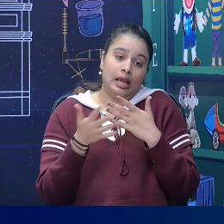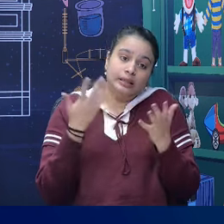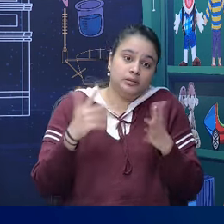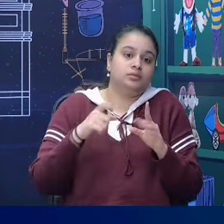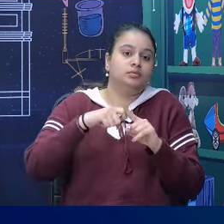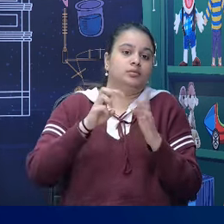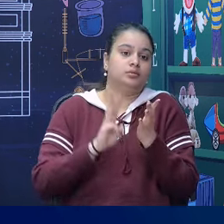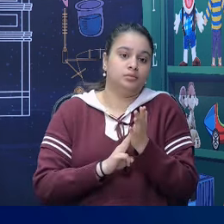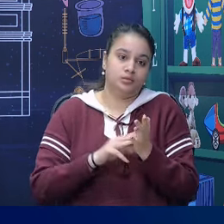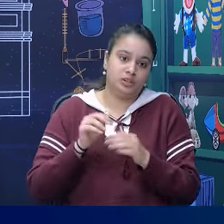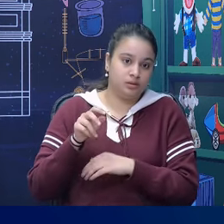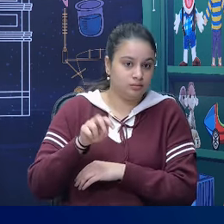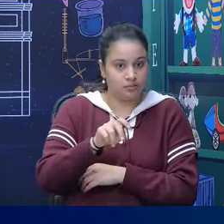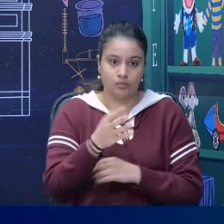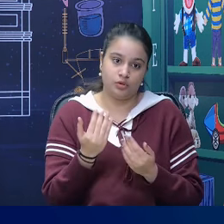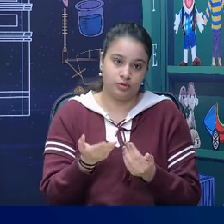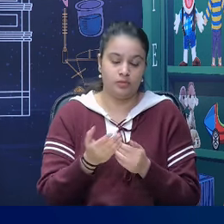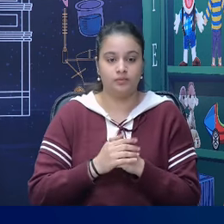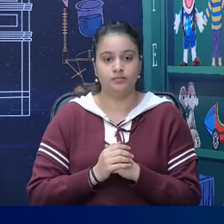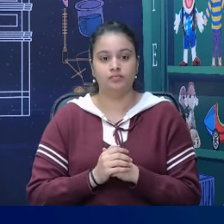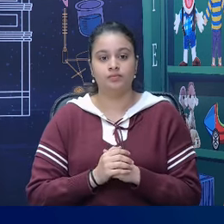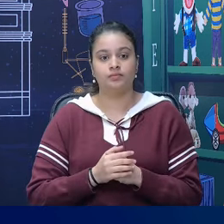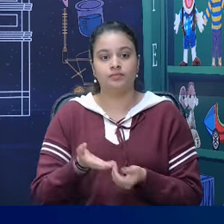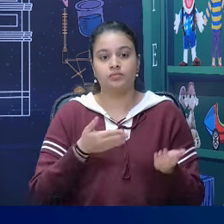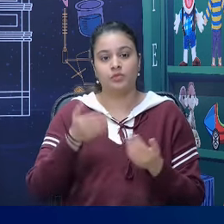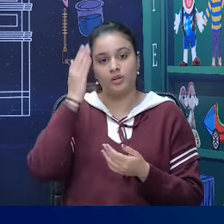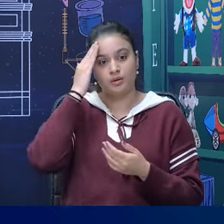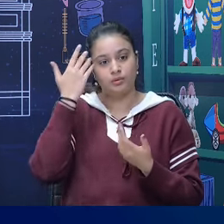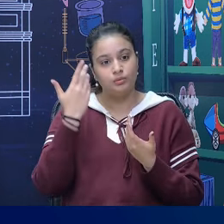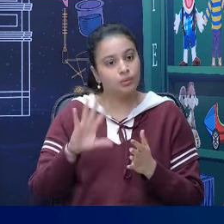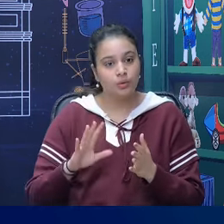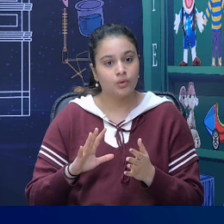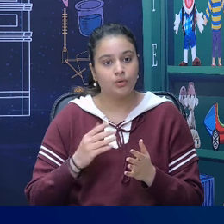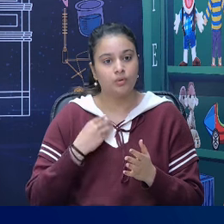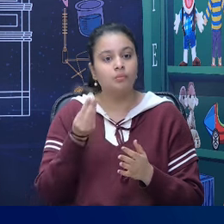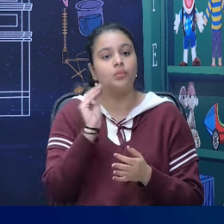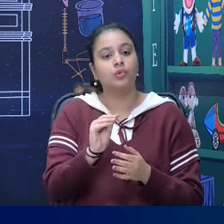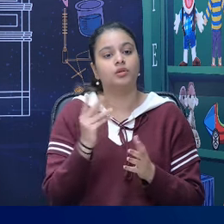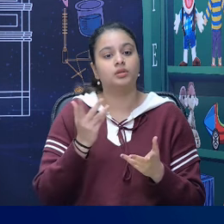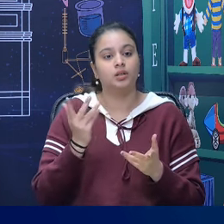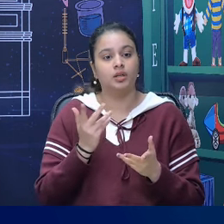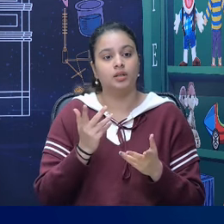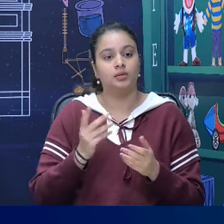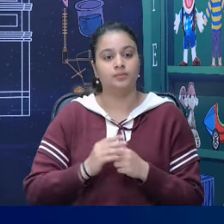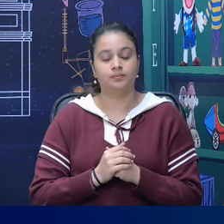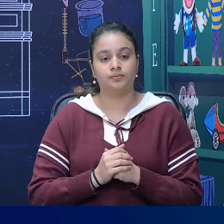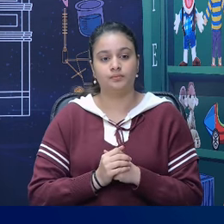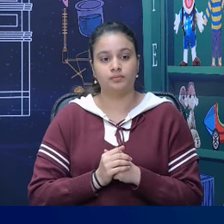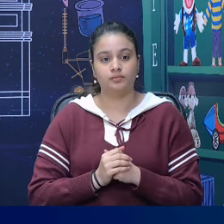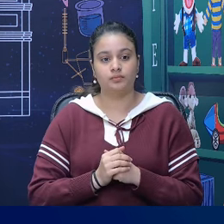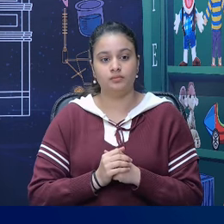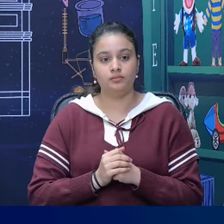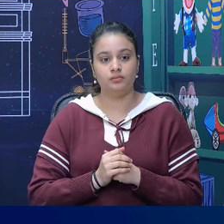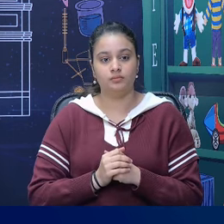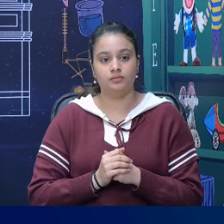वेरिएबल हुआ वो बिल्कुल उसके बाद आपको यह नहीं पता कि आपको कांस्टेंट क्या देना है तो आप कांस्टेंट में जैसे क्या